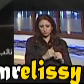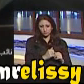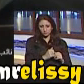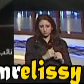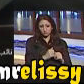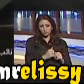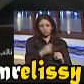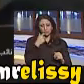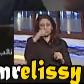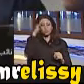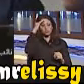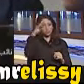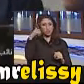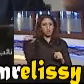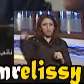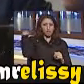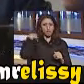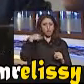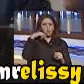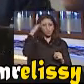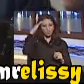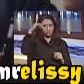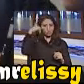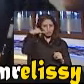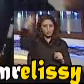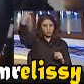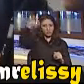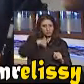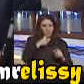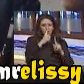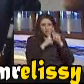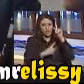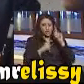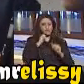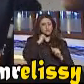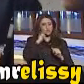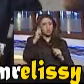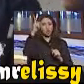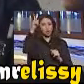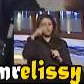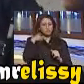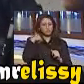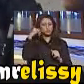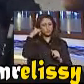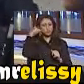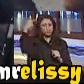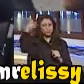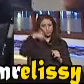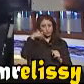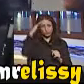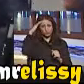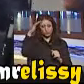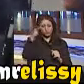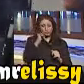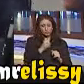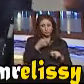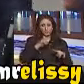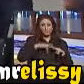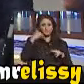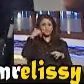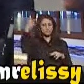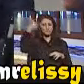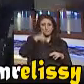هيبقى في فتح ان شاء الله. شكرا سيادة اللواء سيف عبد الباري نائب محافظ القاهرة للمنطقة الغربية والمشرف العام على مجمع التحرير. معنا مين يا أسامة؟